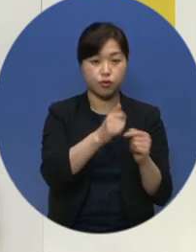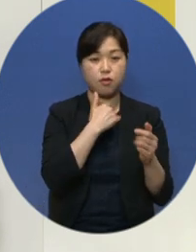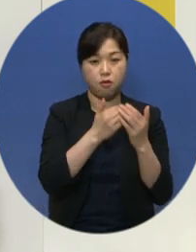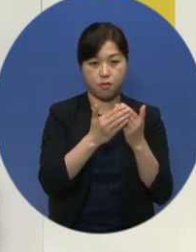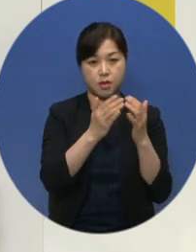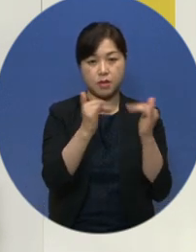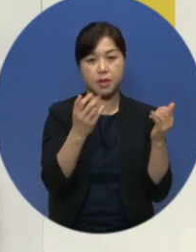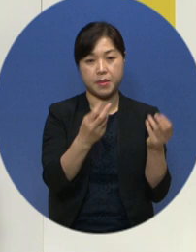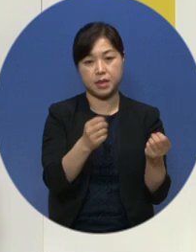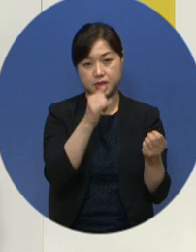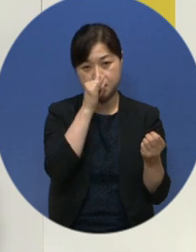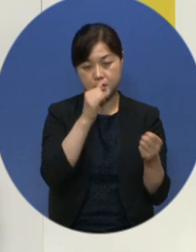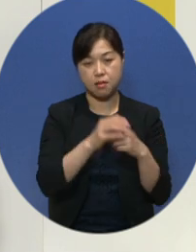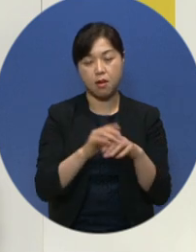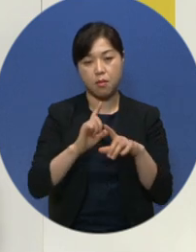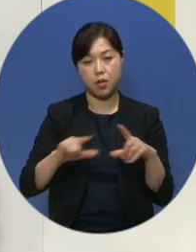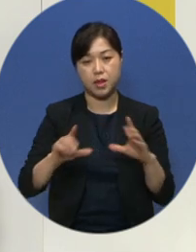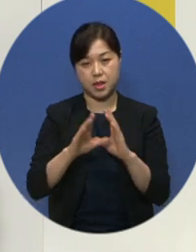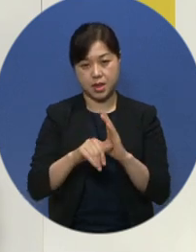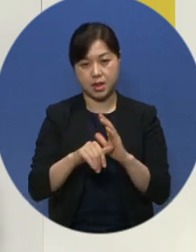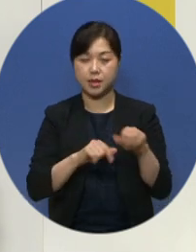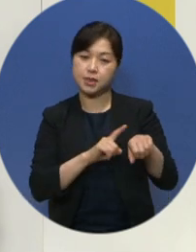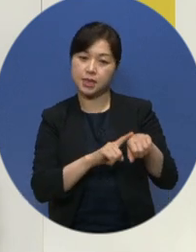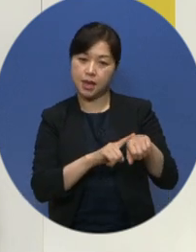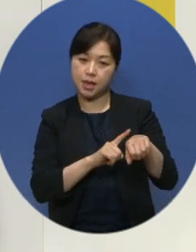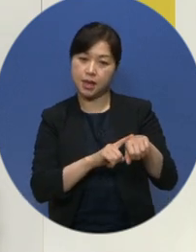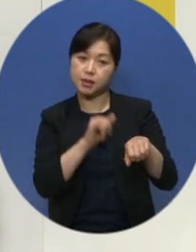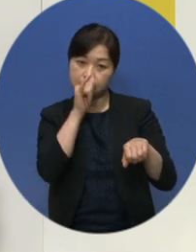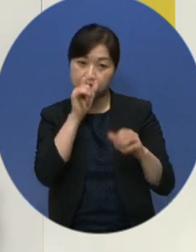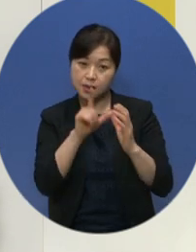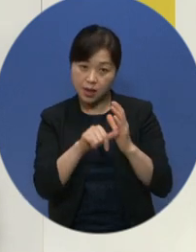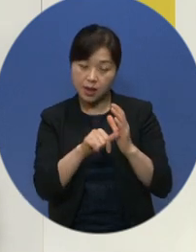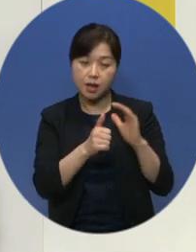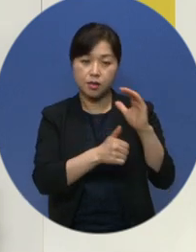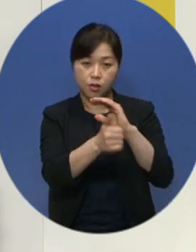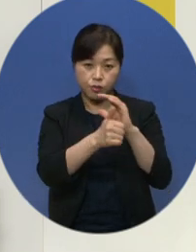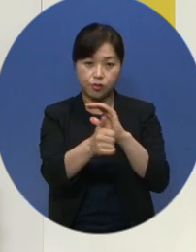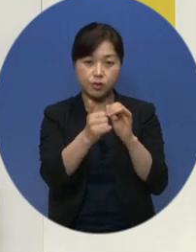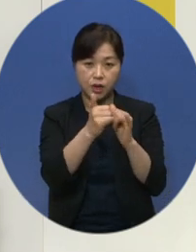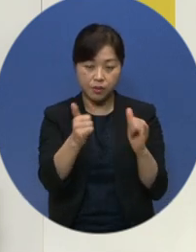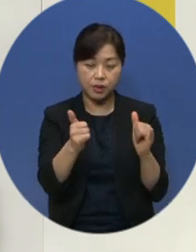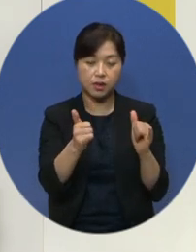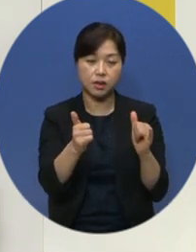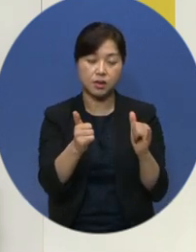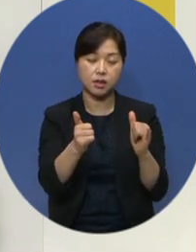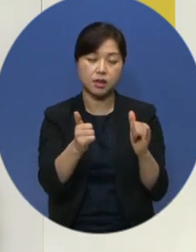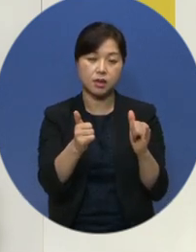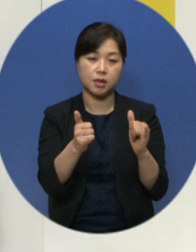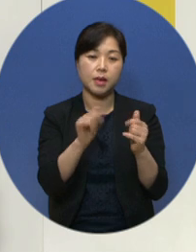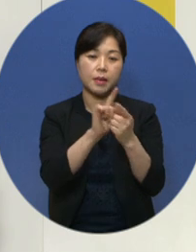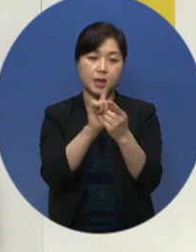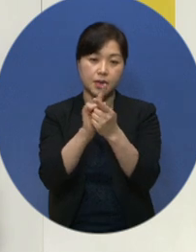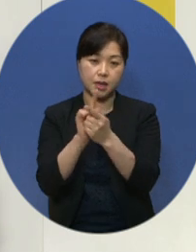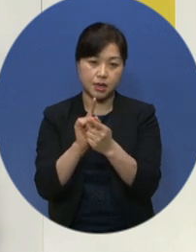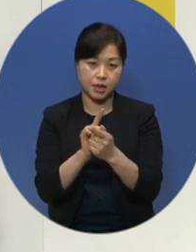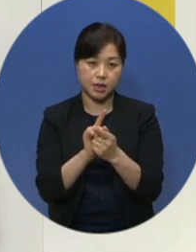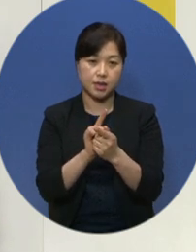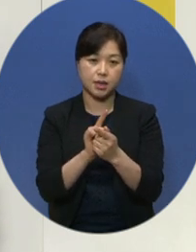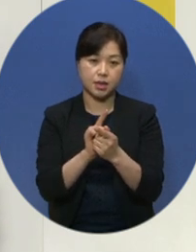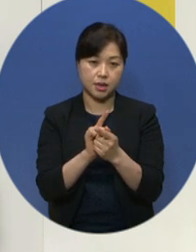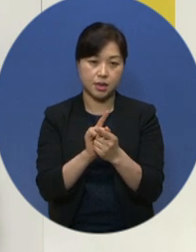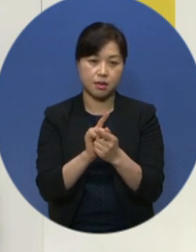평상시 시간날때 는 그런 선수 출신들 하고도 계속 이렇게 이제 그 만나서 회와